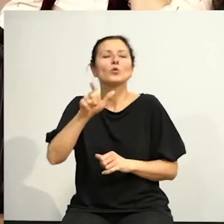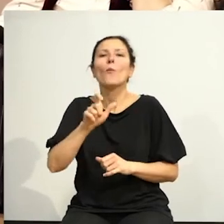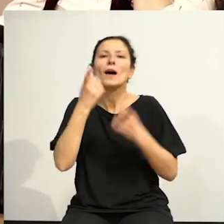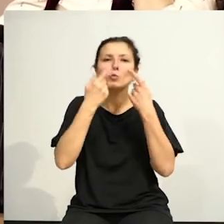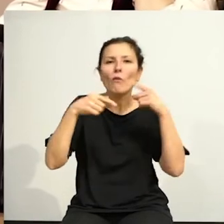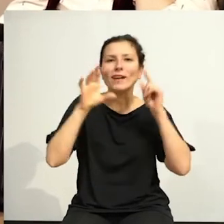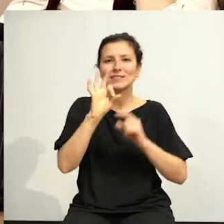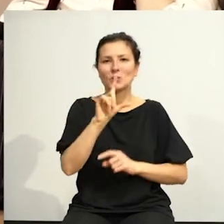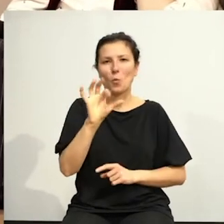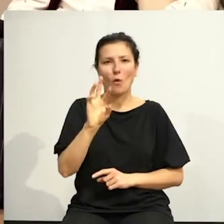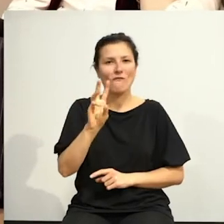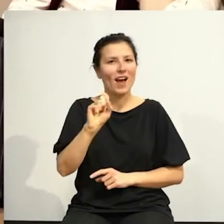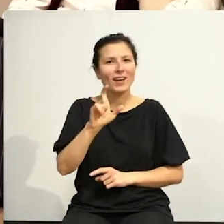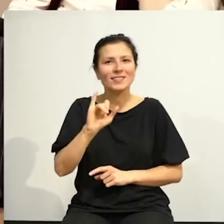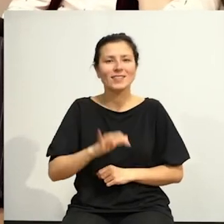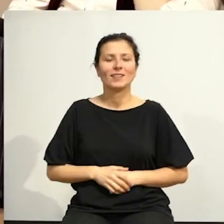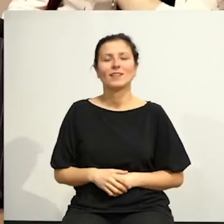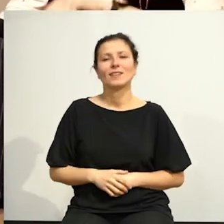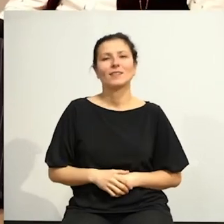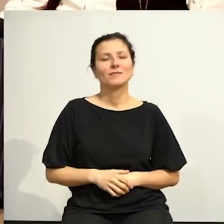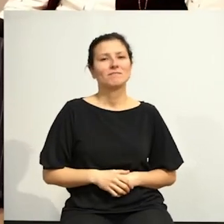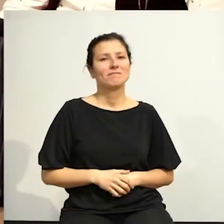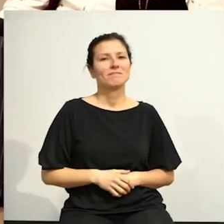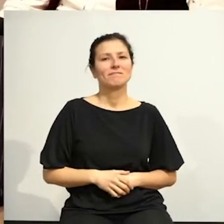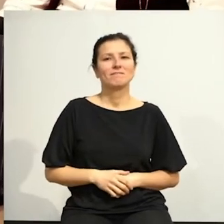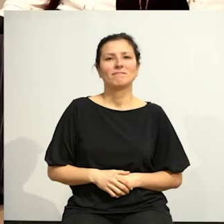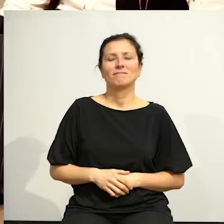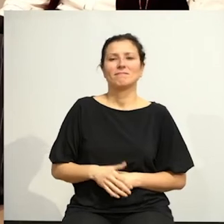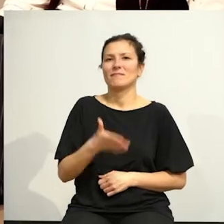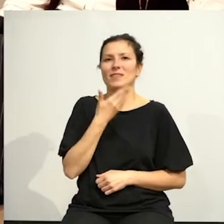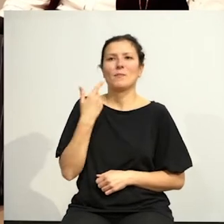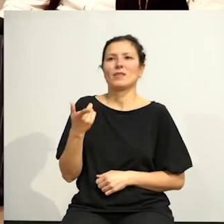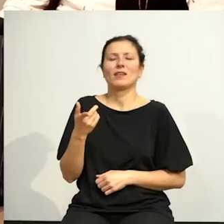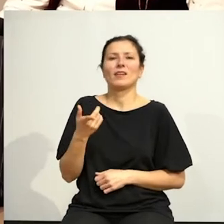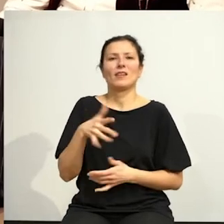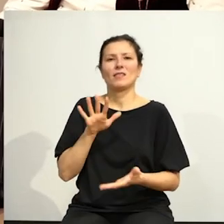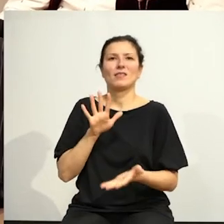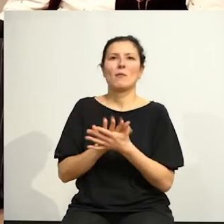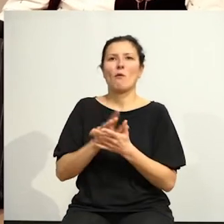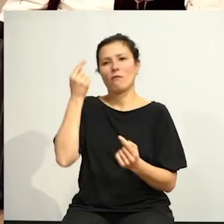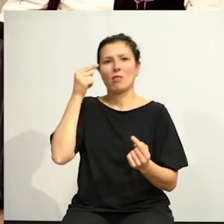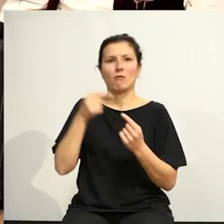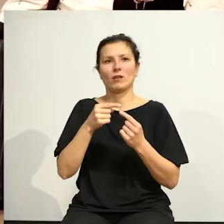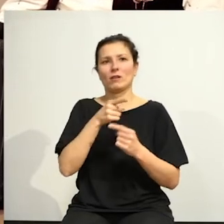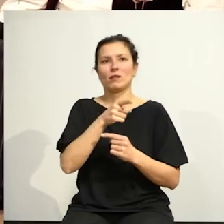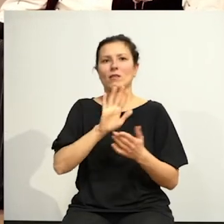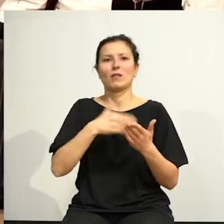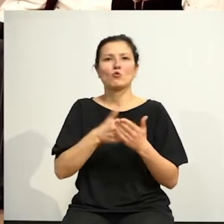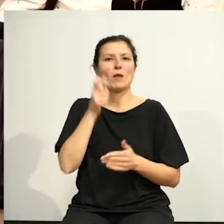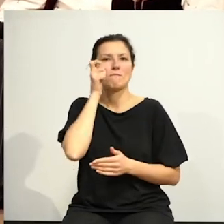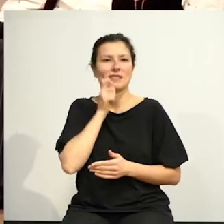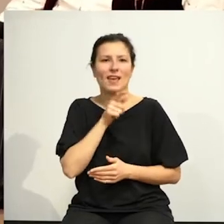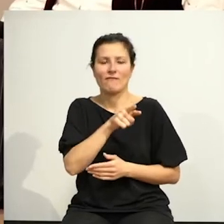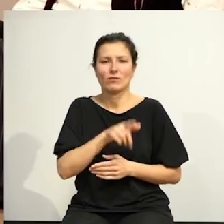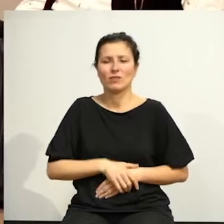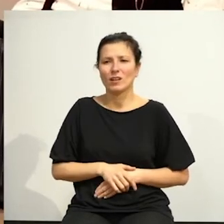ma takiej jakiejś twardej, prostej, klasycznej logiki jak Mickiewicz. To jest poeta, na